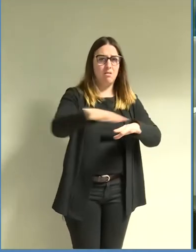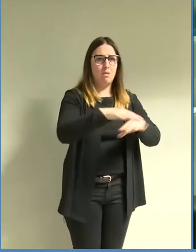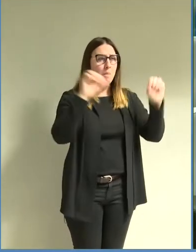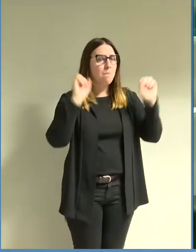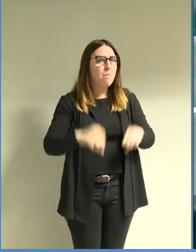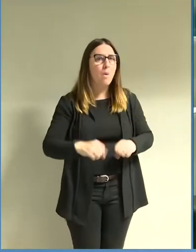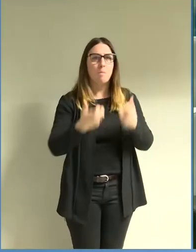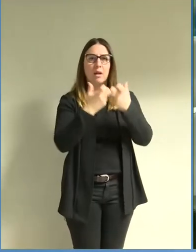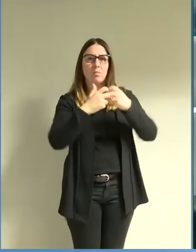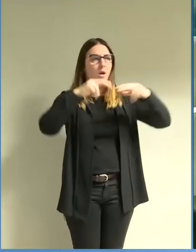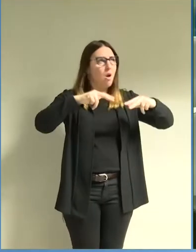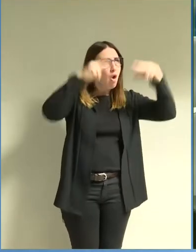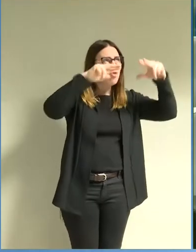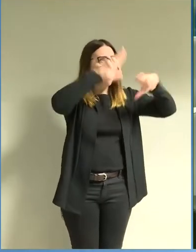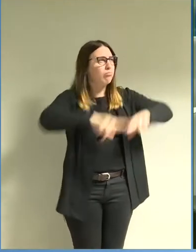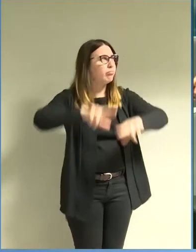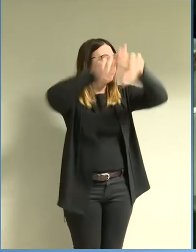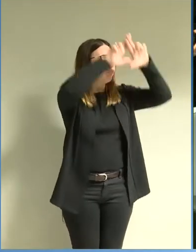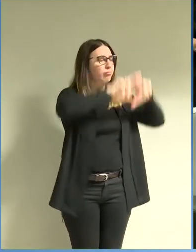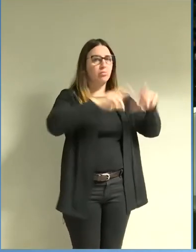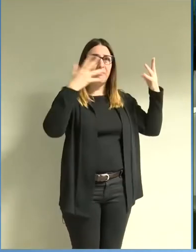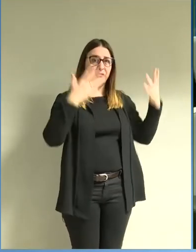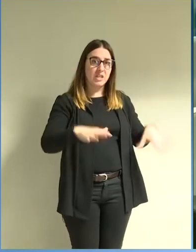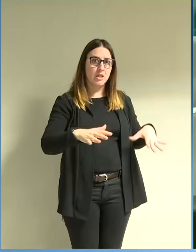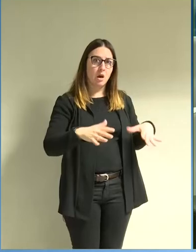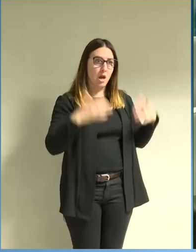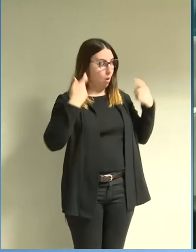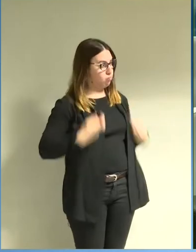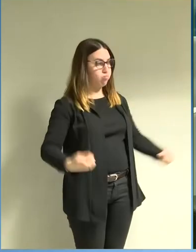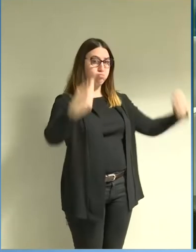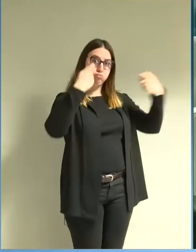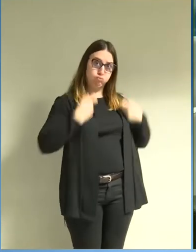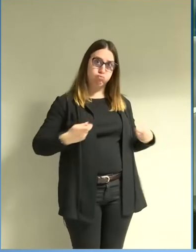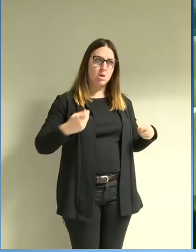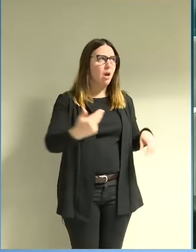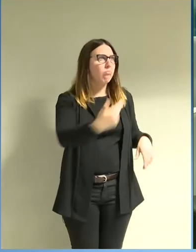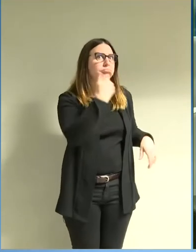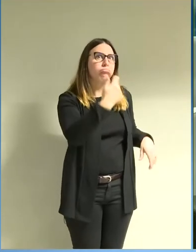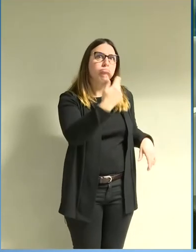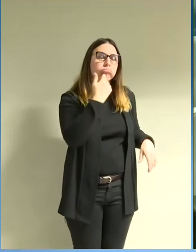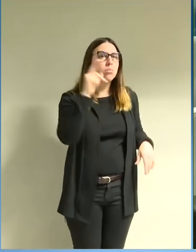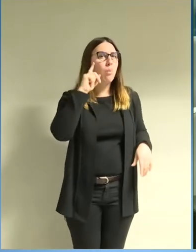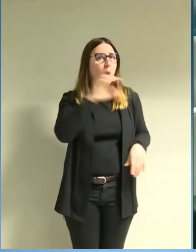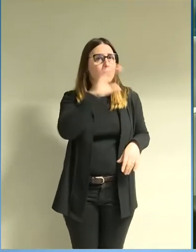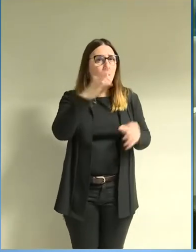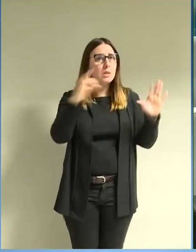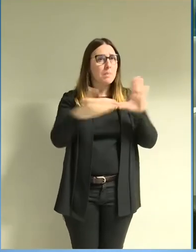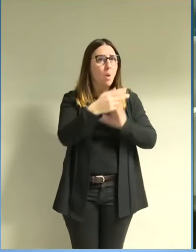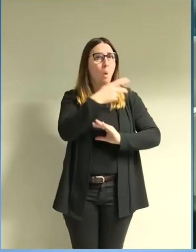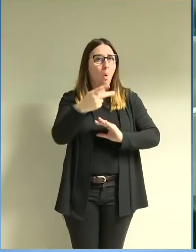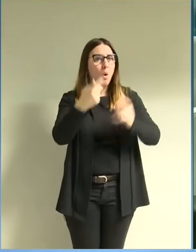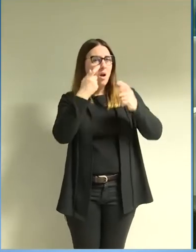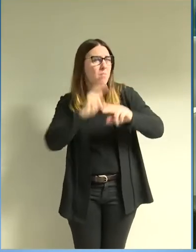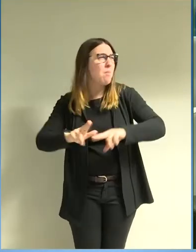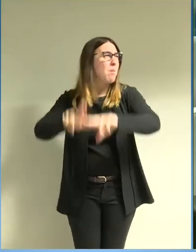toute la partie des logements rénovés rénové à grands frais et puis parfois très bien puisque c'est de l'ordre de 110 mille euros la